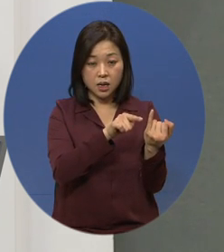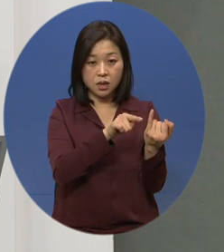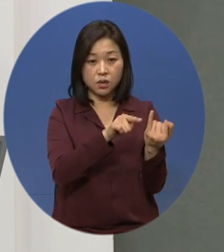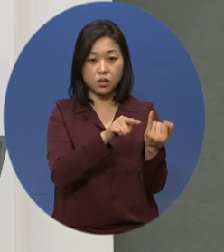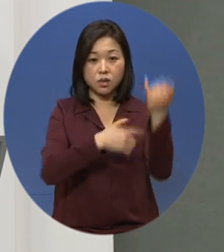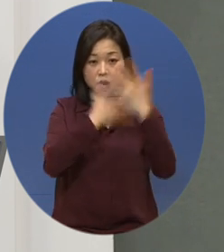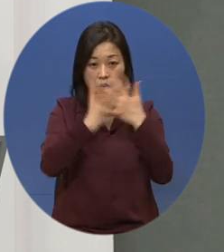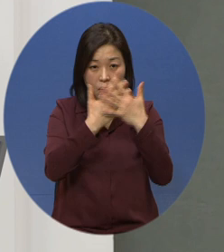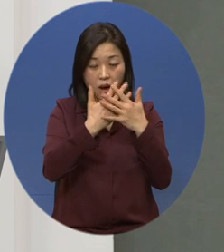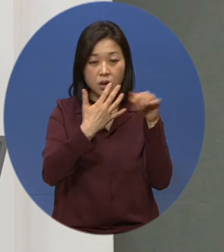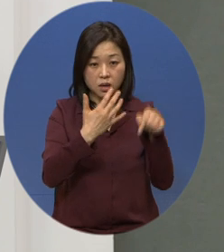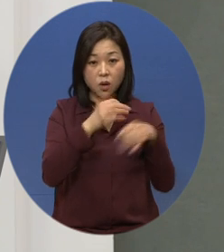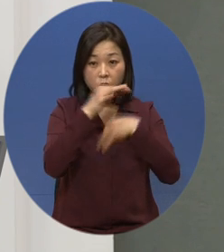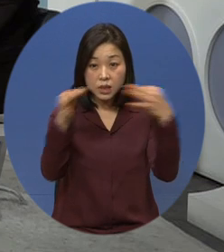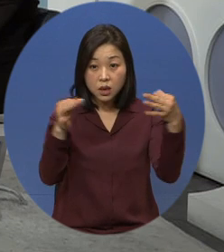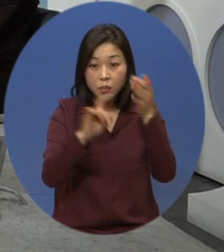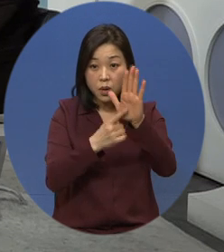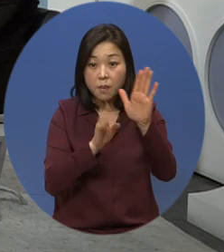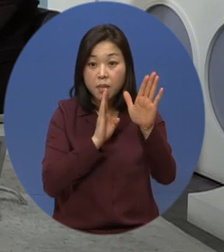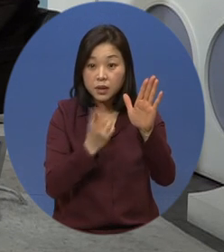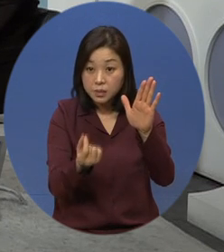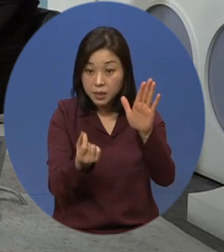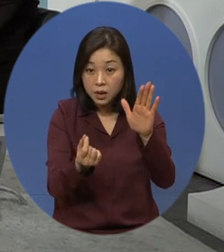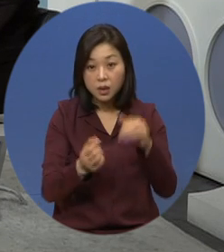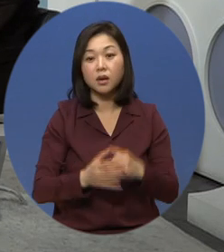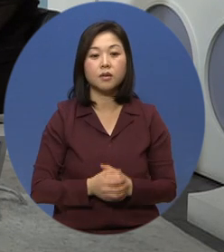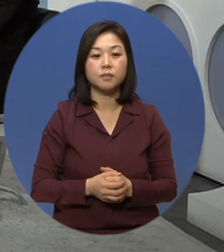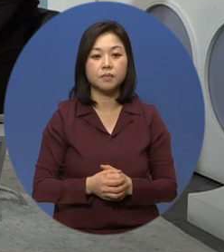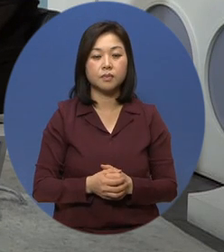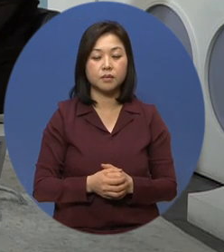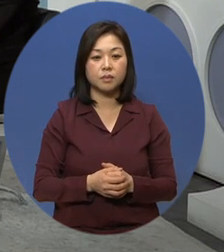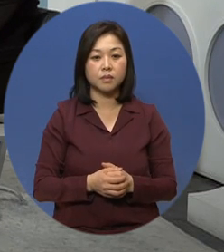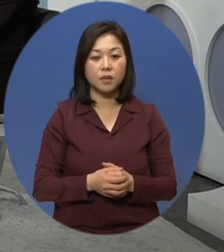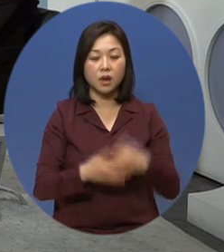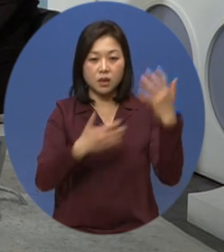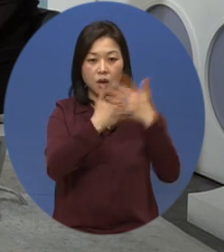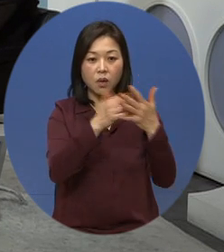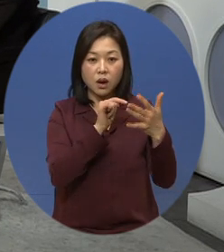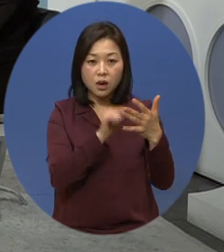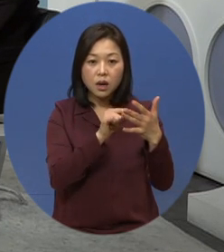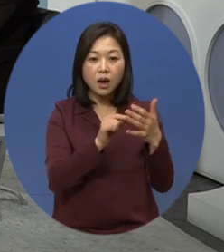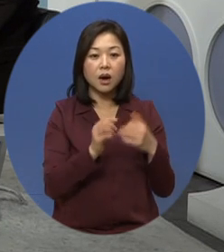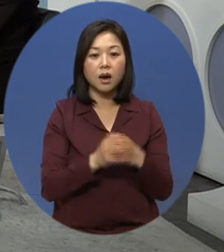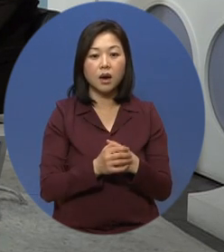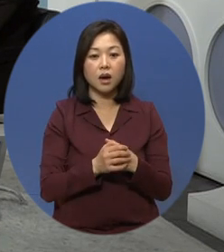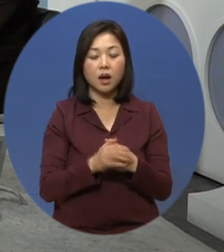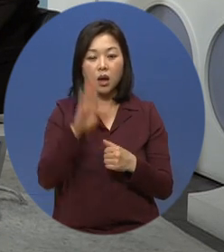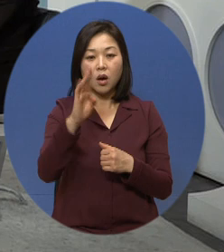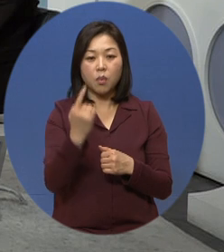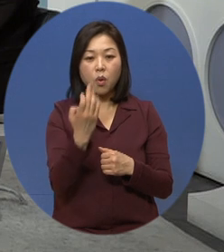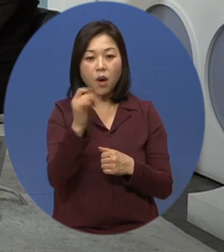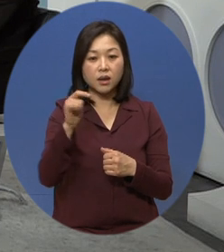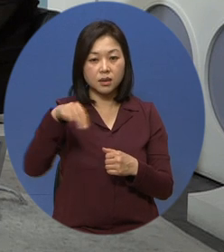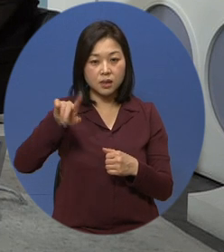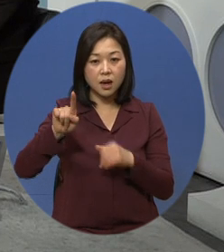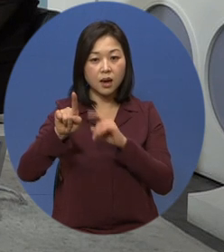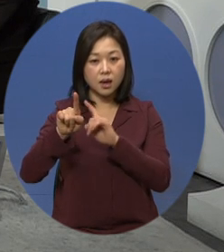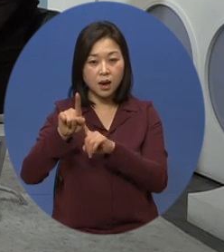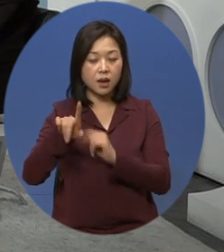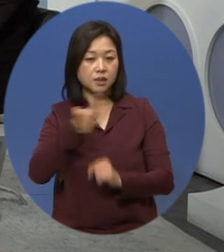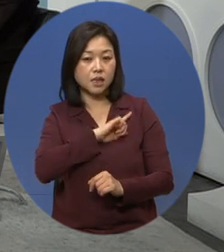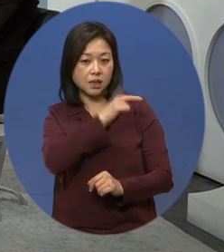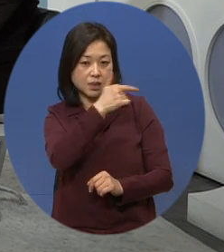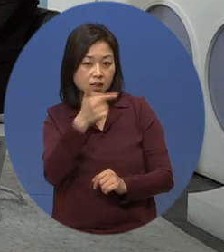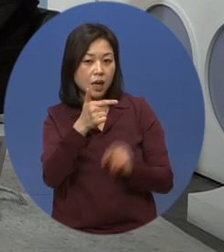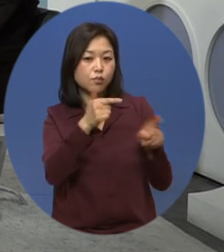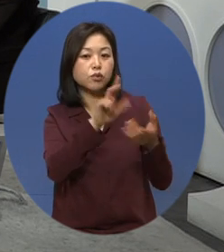외친다 면서 4 그 이 영화가 그 당시에 보안사 가 어 가장